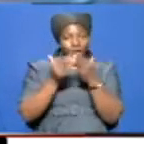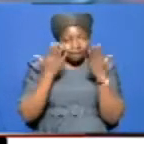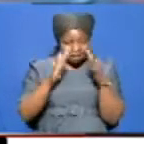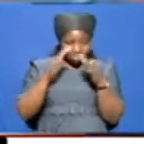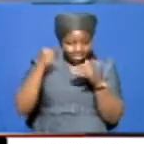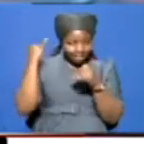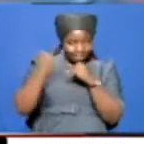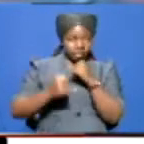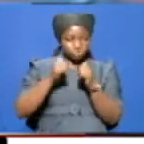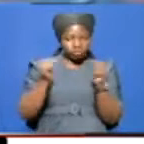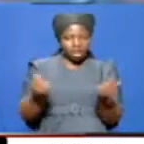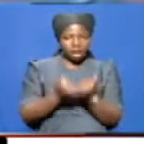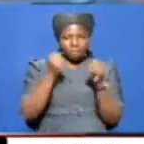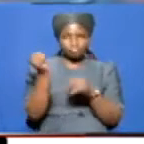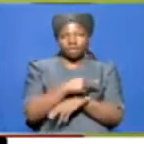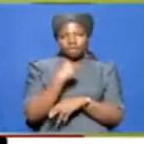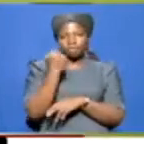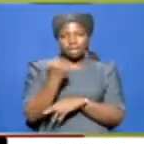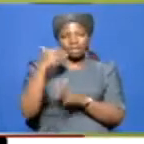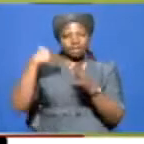mwezi Mei mwaka ujao.